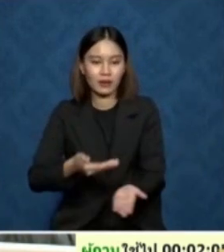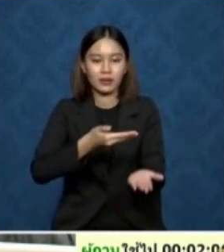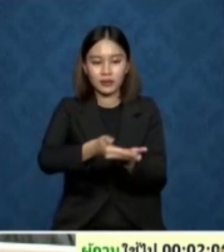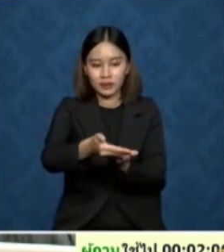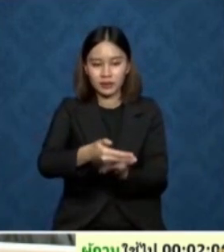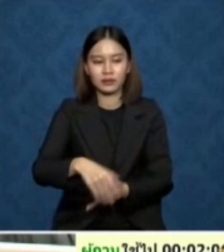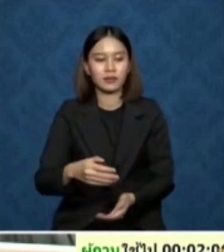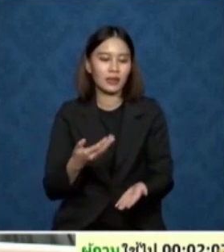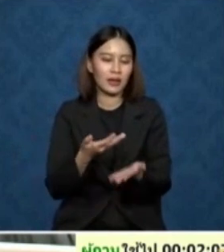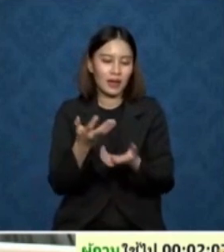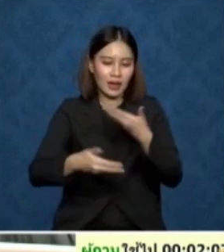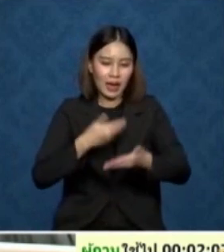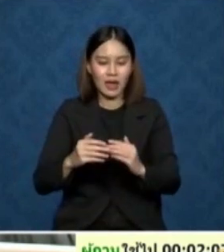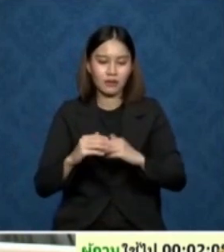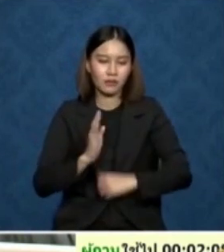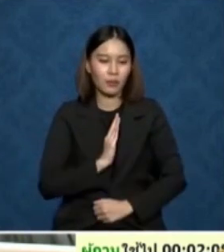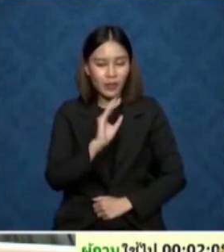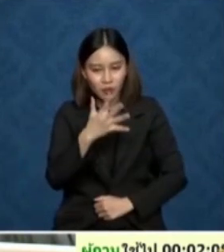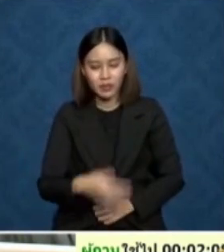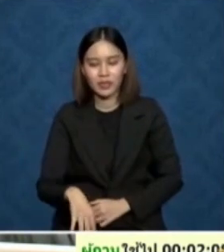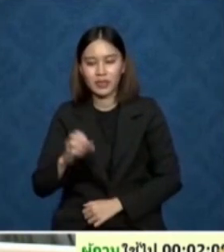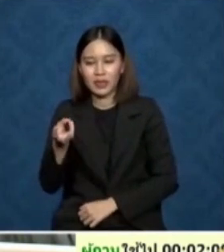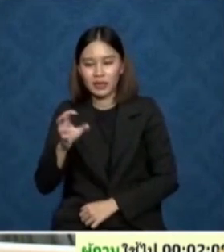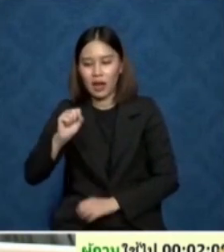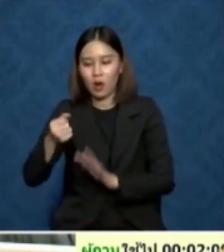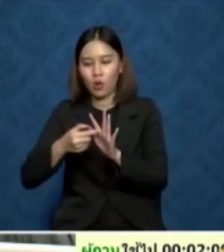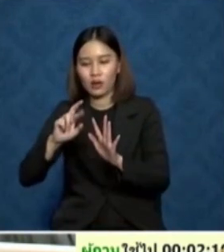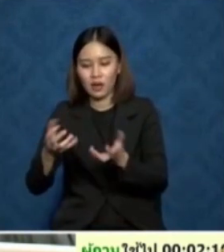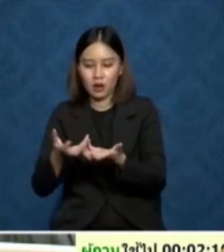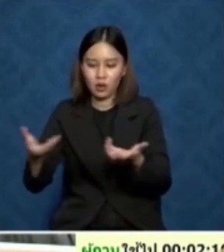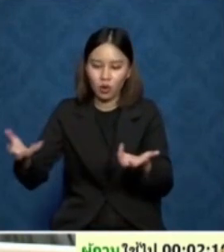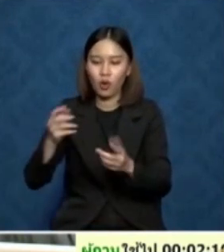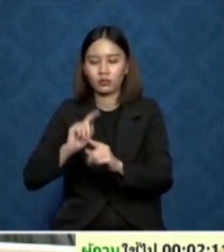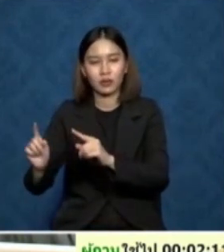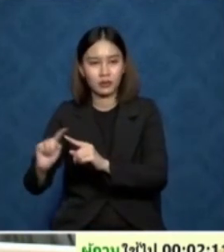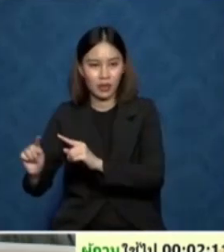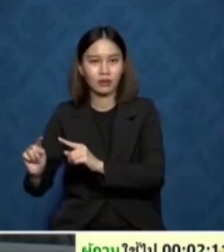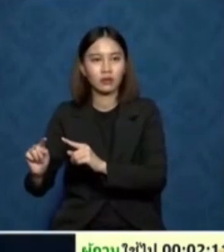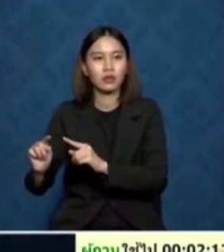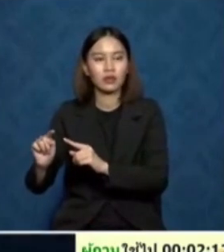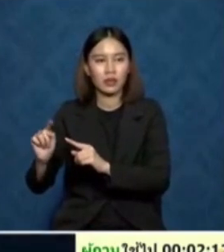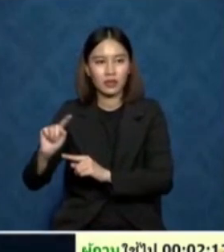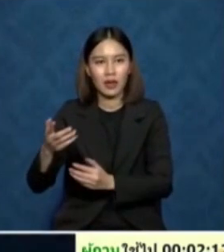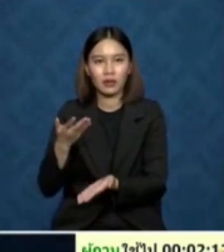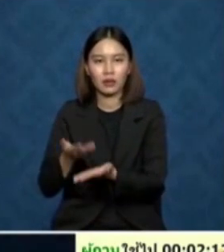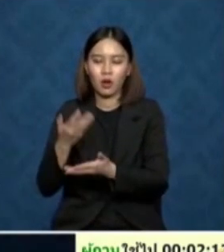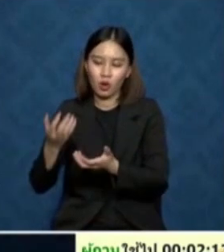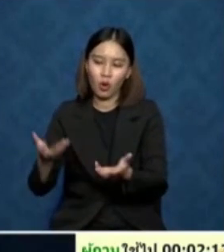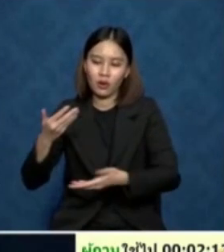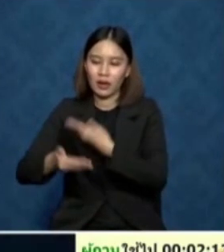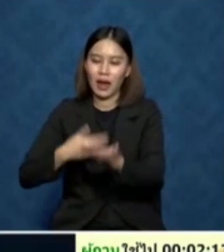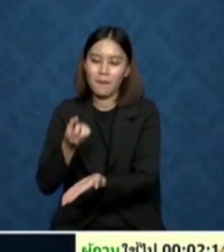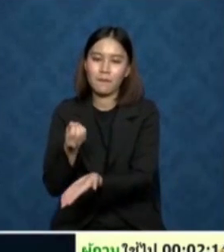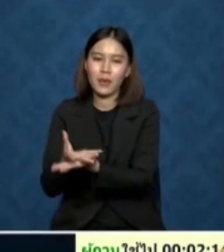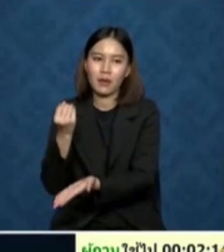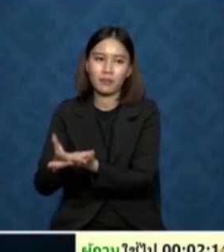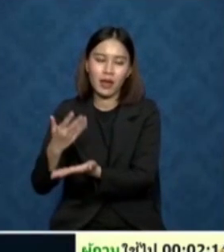ตั้งราคาไม่เป็ทําในทางกับการราคาเข้าสาร และสินค้าอุโภคบริโภคต่าง ๆกับมีราคาแพงขึ้นอย